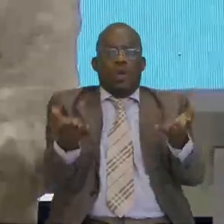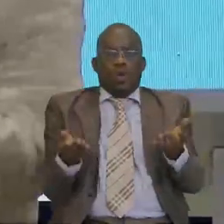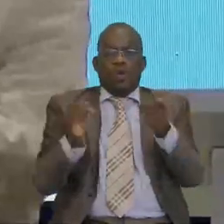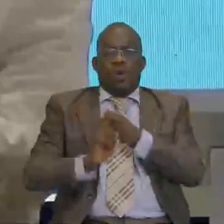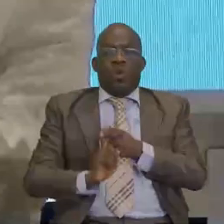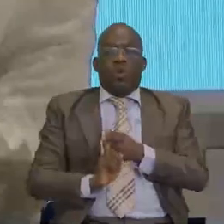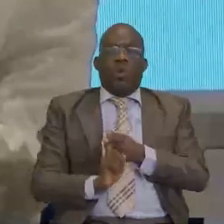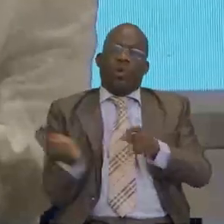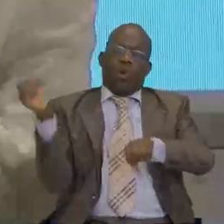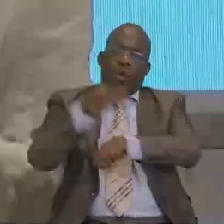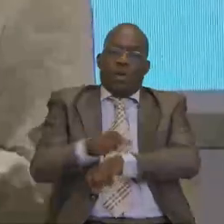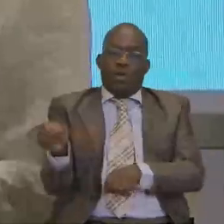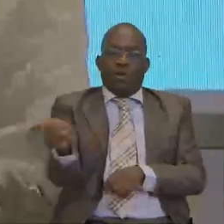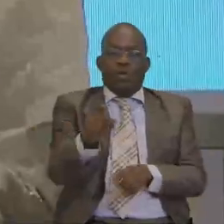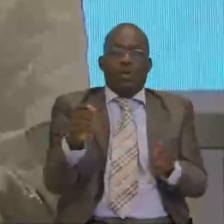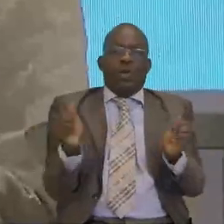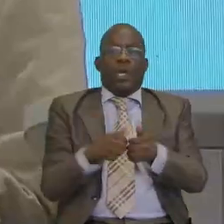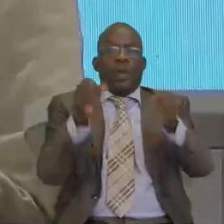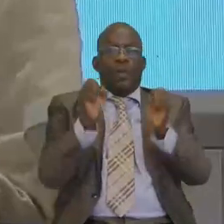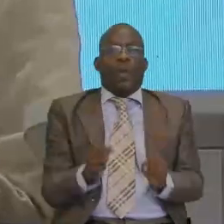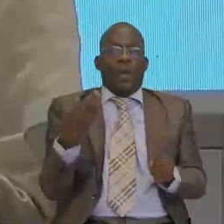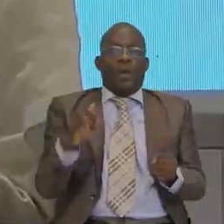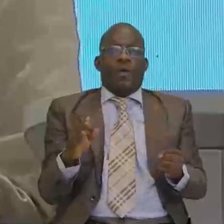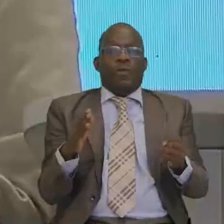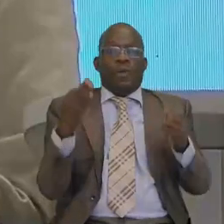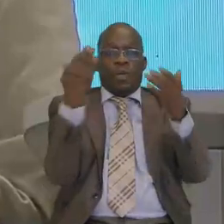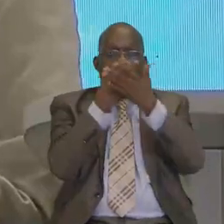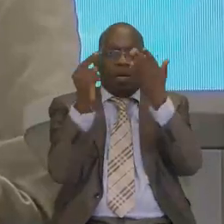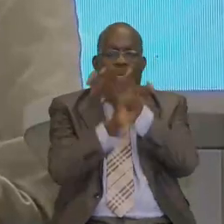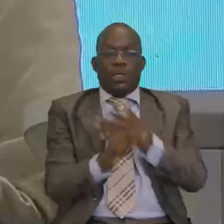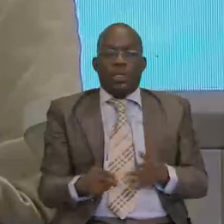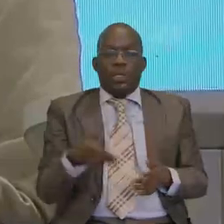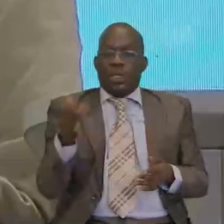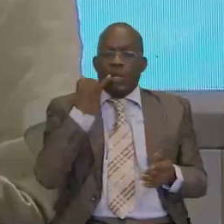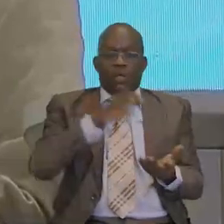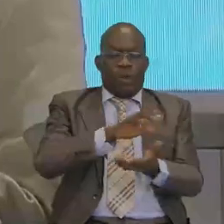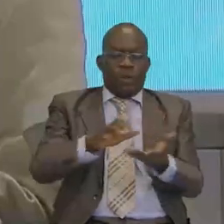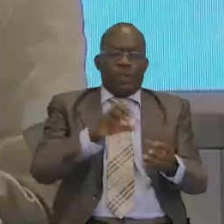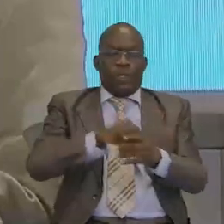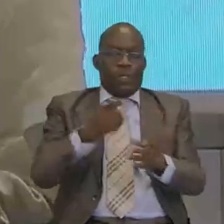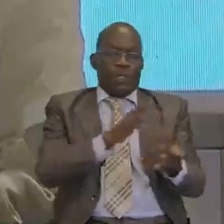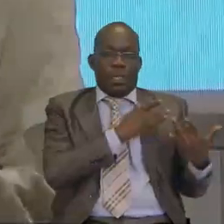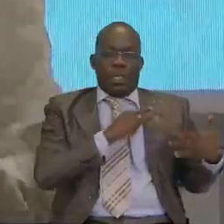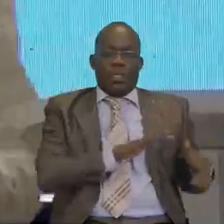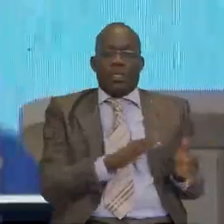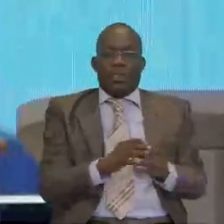te submerger par les puissants des ténèbres. Et il y a la confusion dans le cœur.